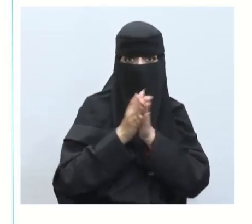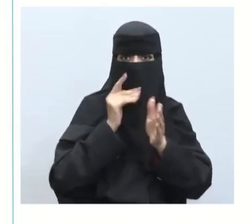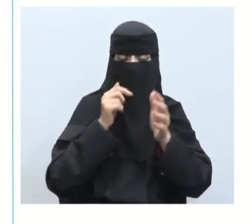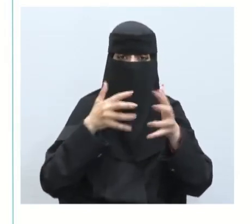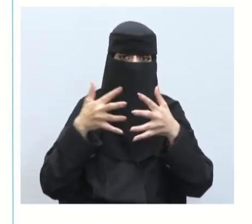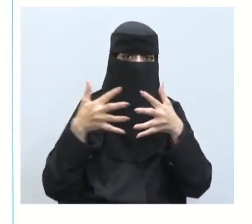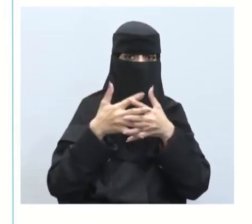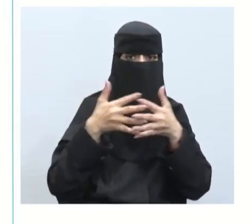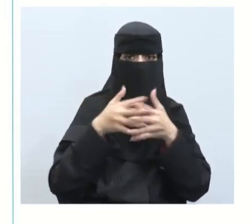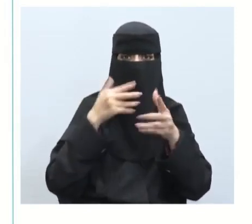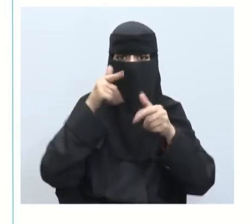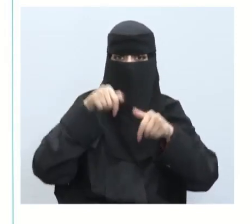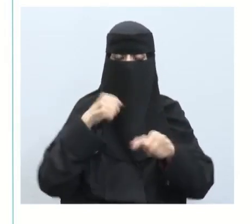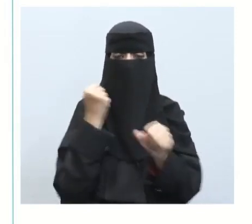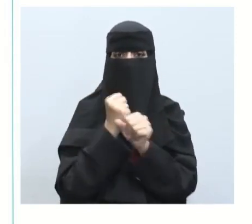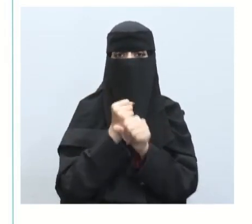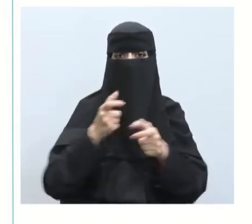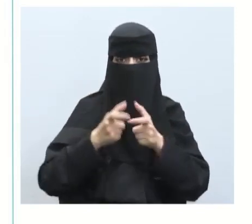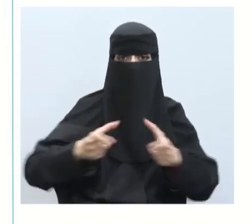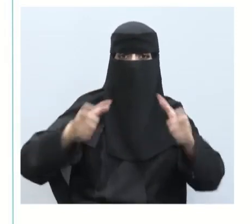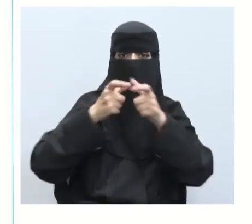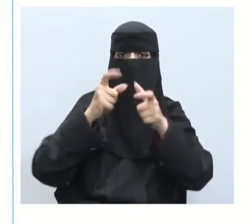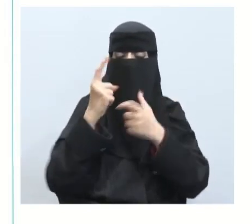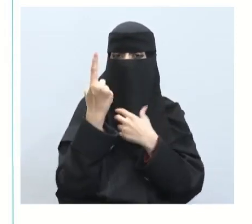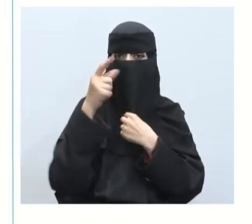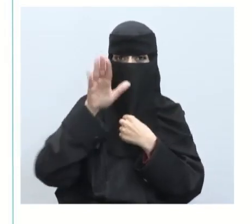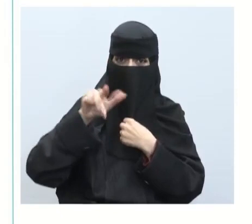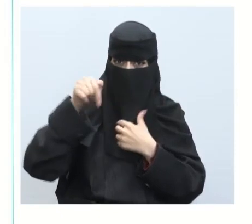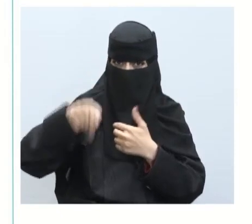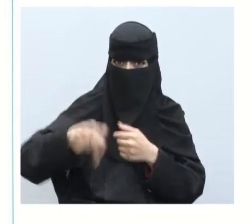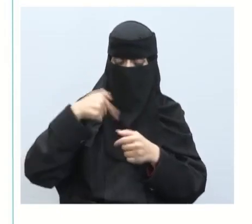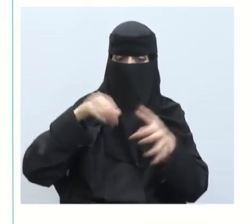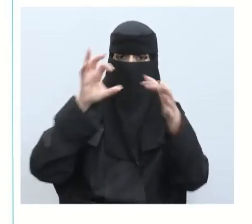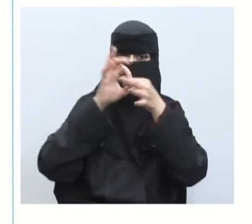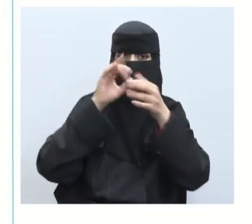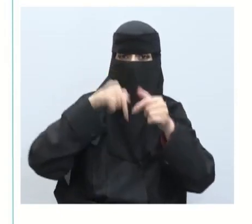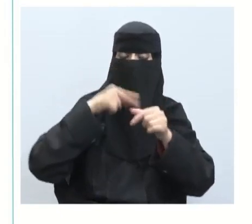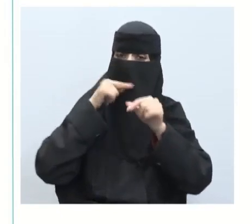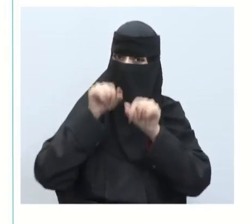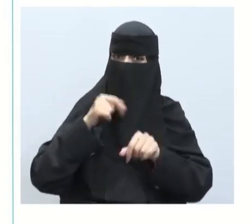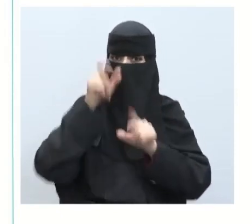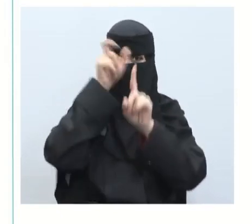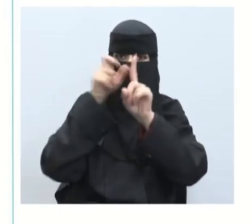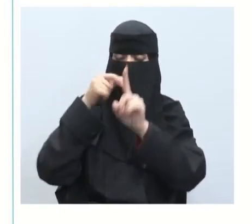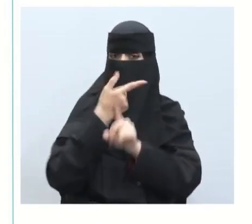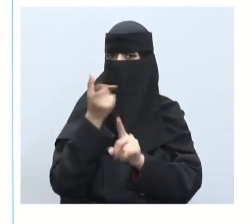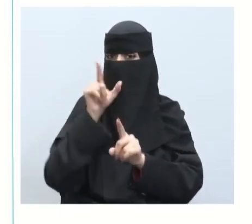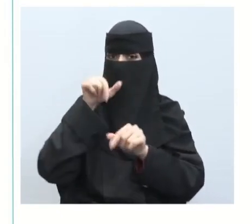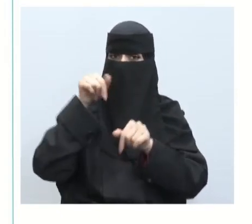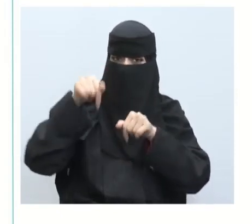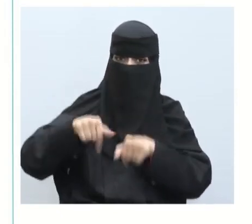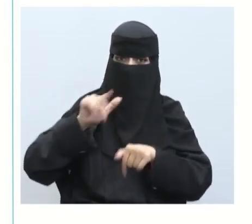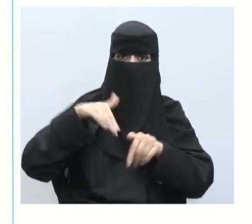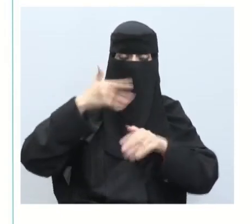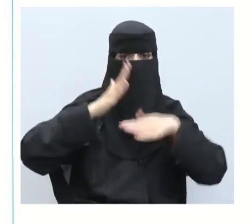العمل على ان يعملون ويتعاونون مع بعضهم كفريق وحاليا تربطني علاقه جيده بكل زملائي اذا هذا يجعلها